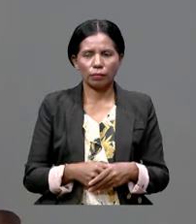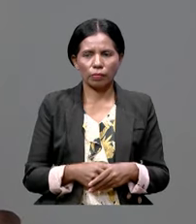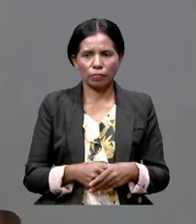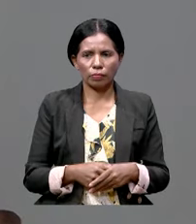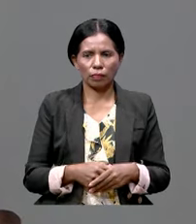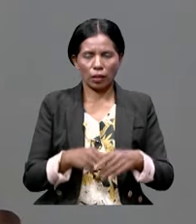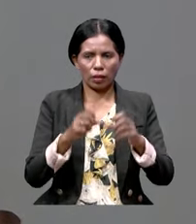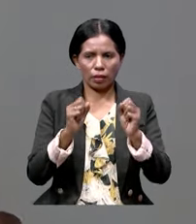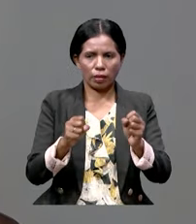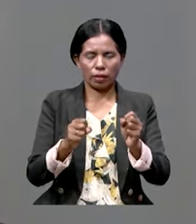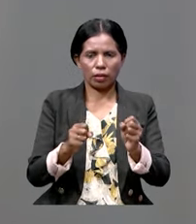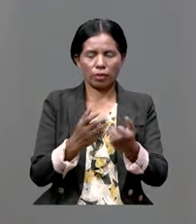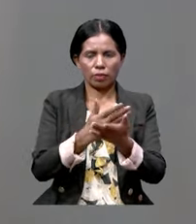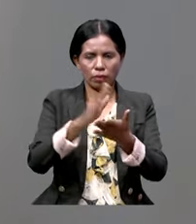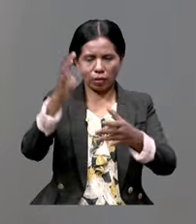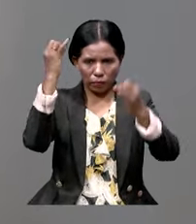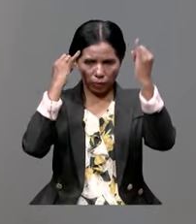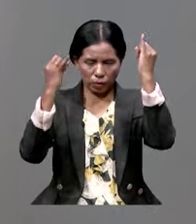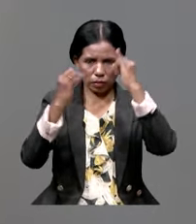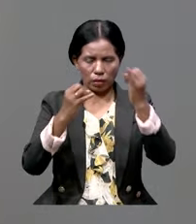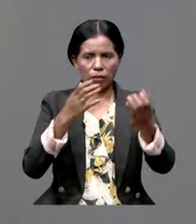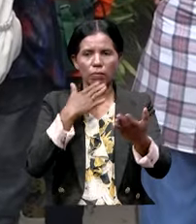viva para tu ver a bela